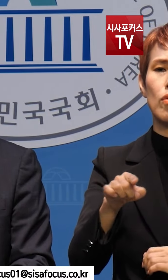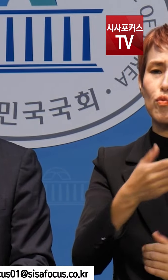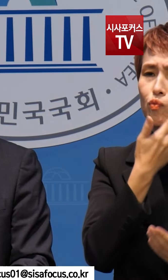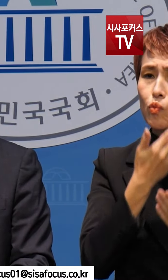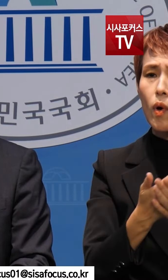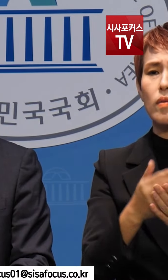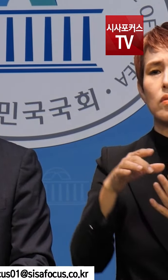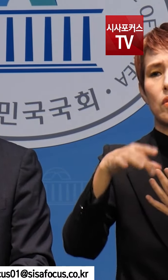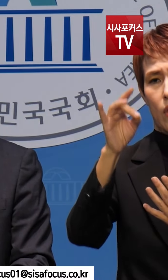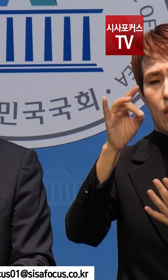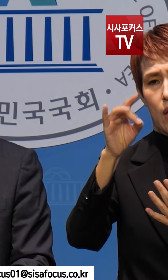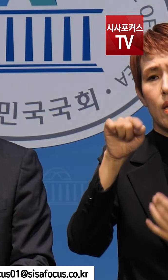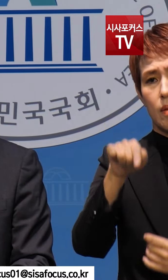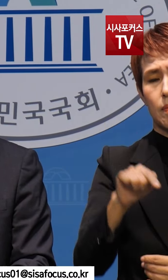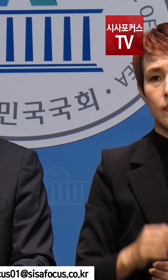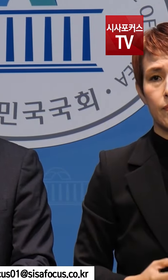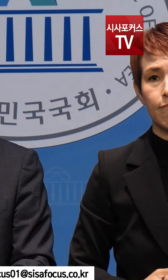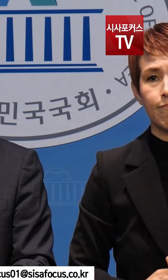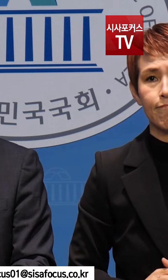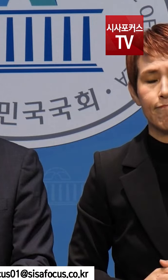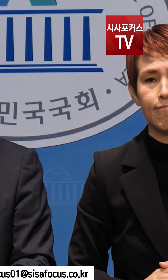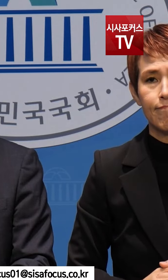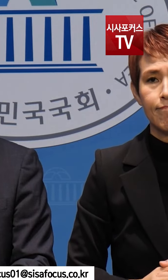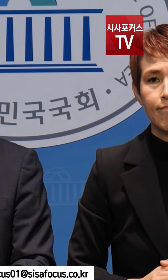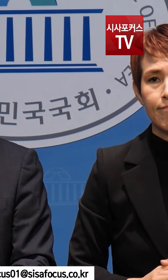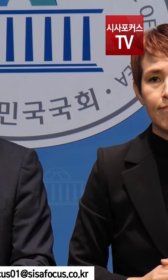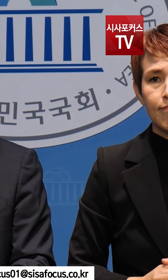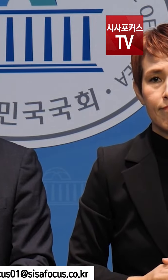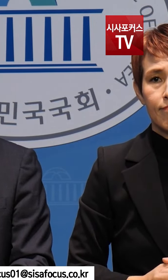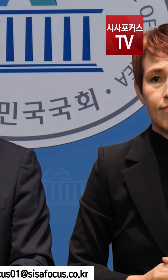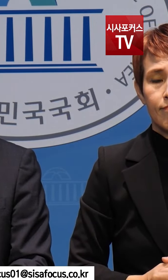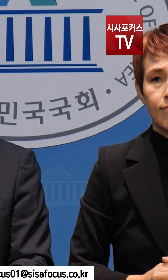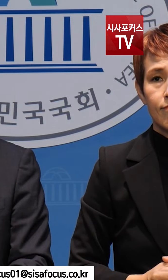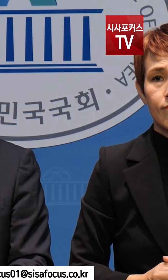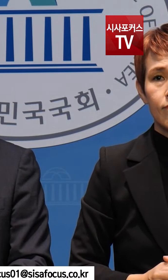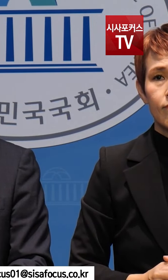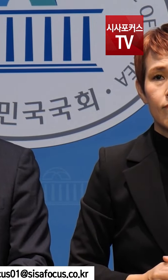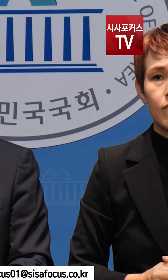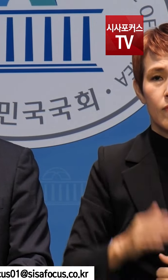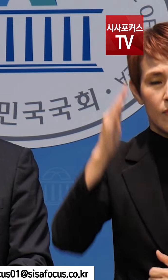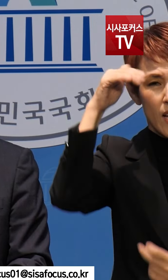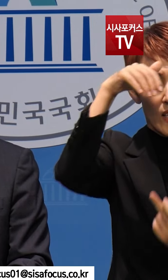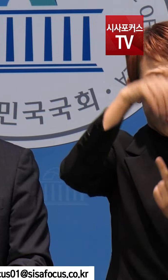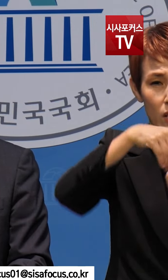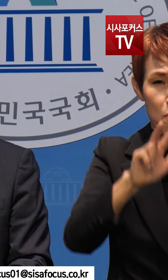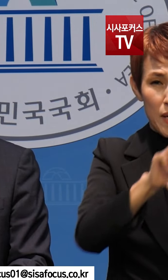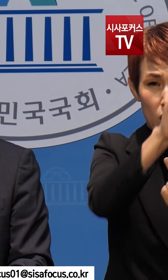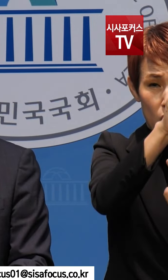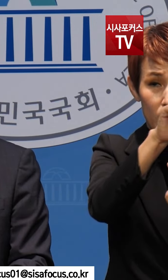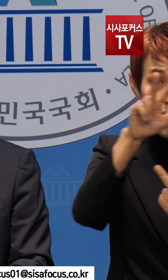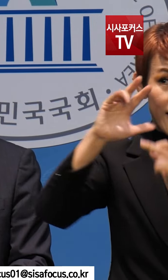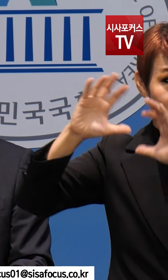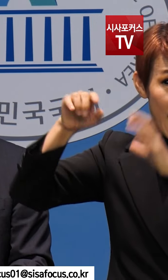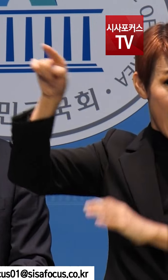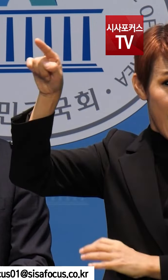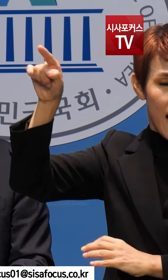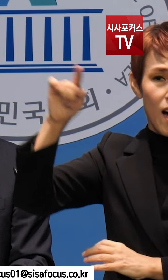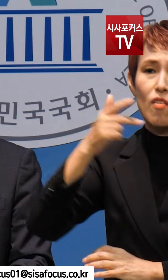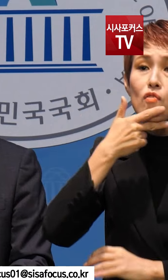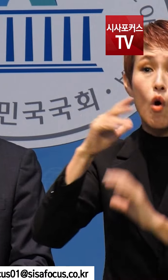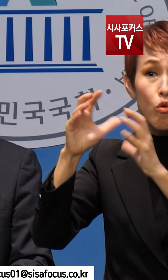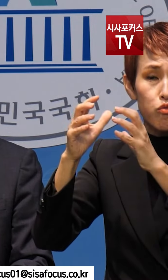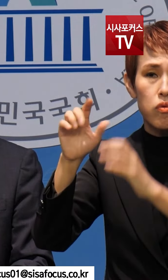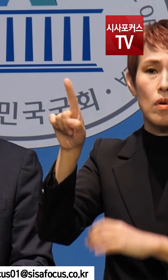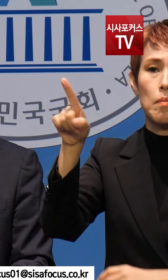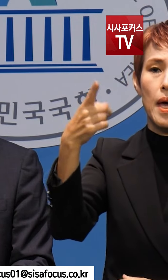선택할 수 있는 최선의 대안입니다 최근 대규모 석탄 발전 원주 국인 영국 마저도